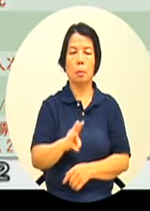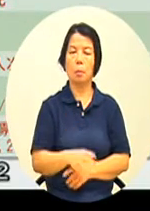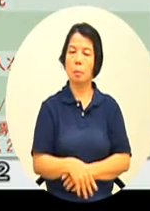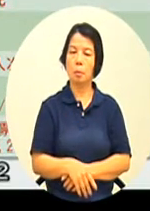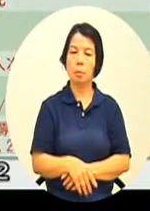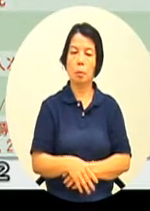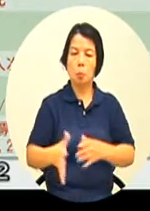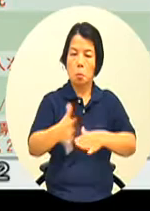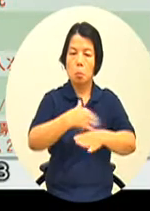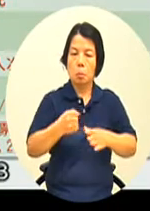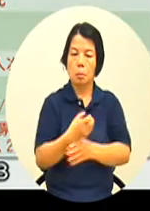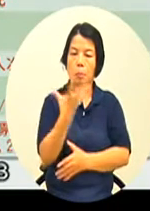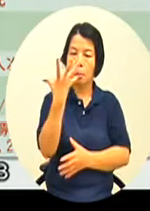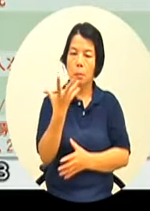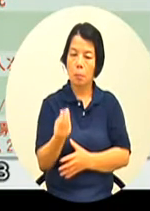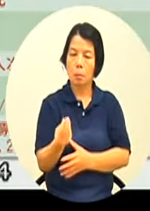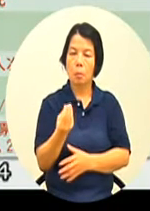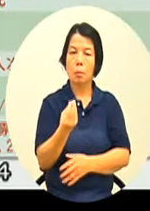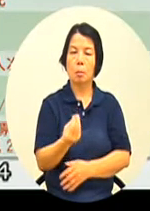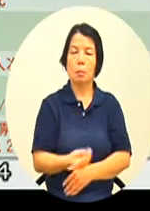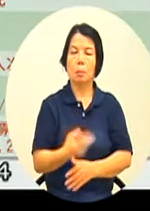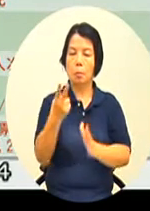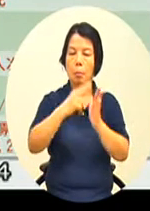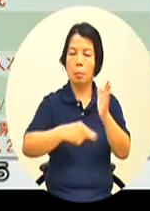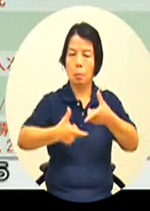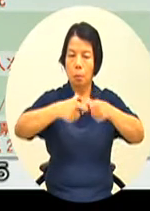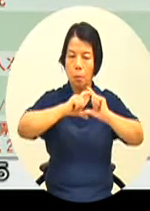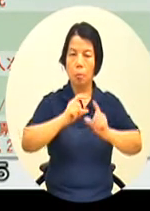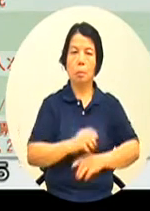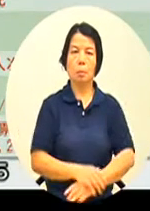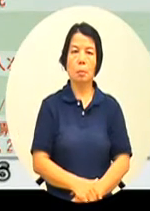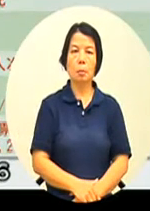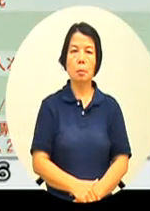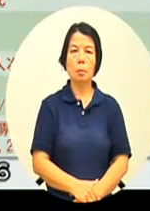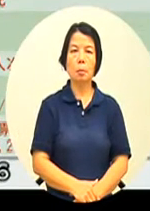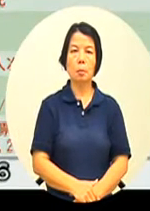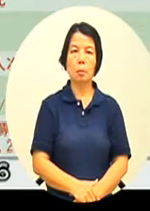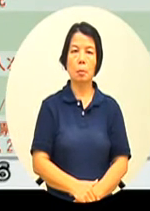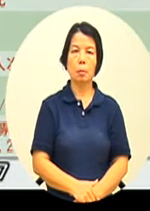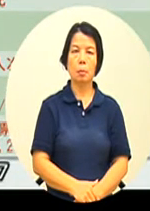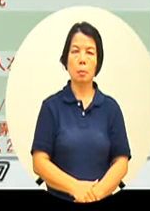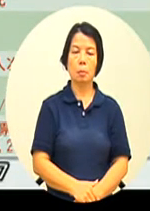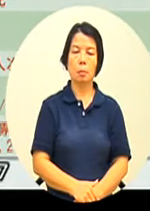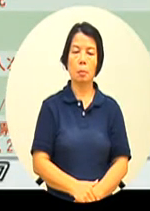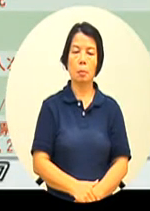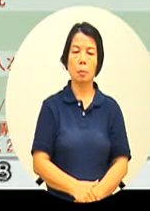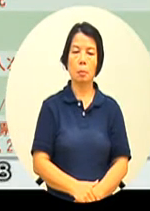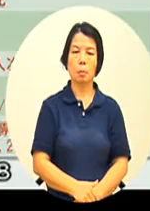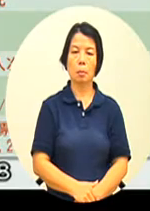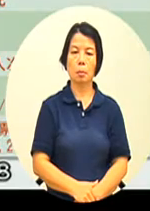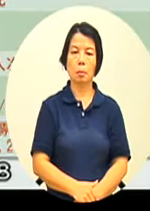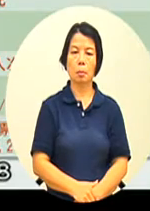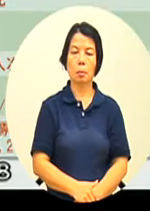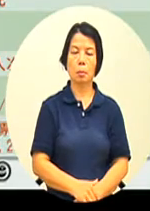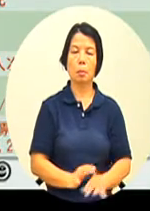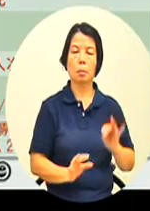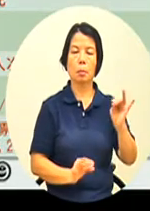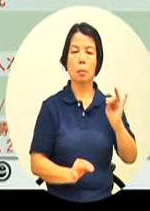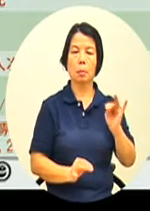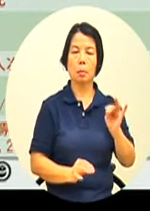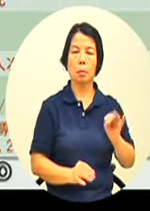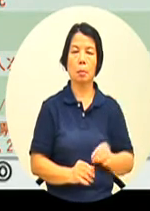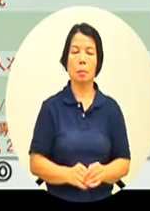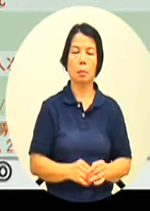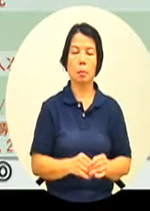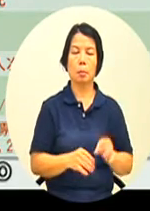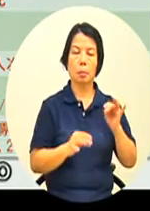答一下。 啊，主委答。 那3.03%，这数字一百3.03%去乘以，你觉得是高